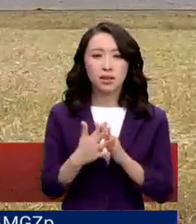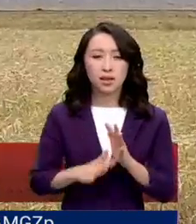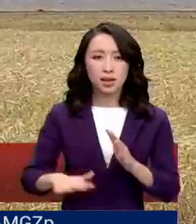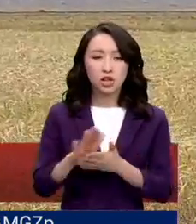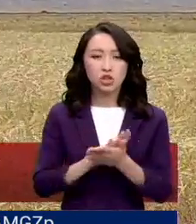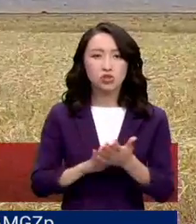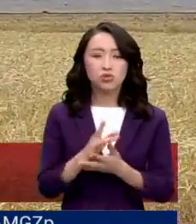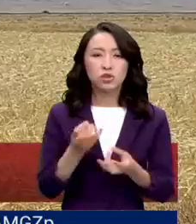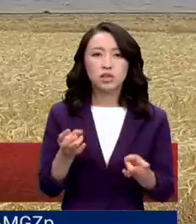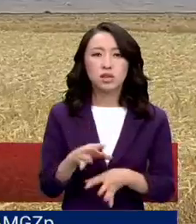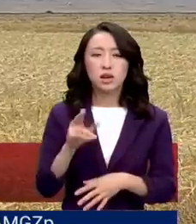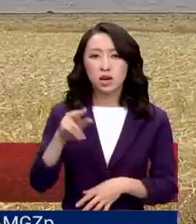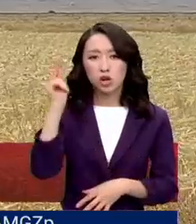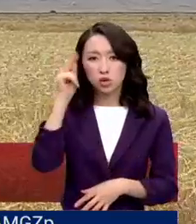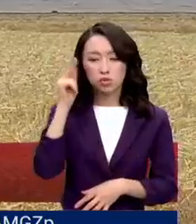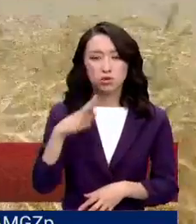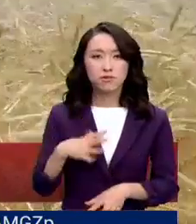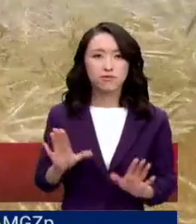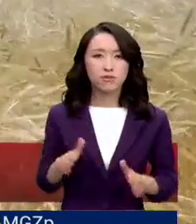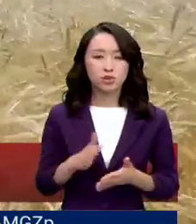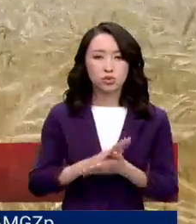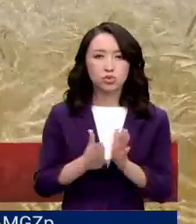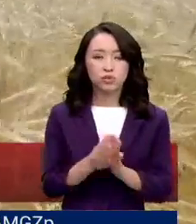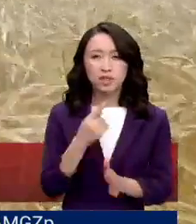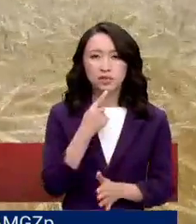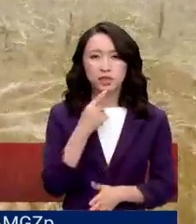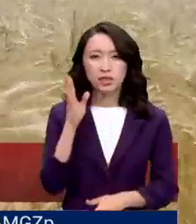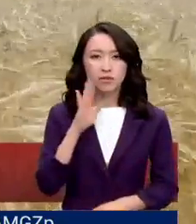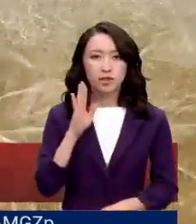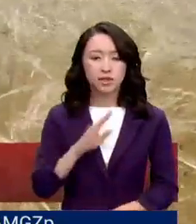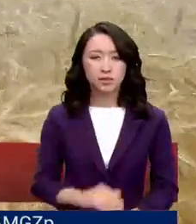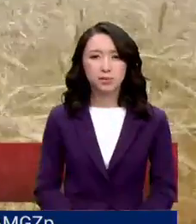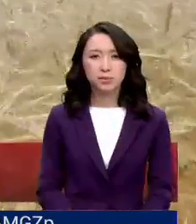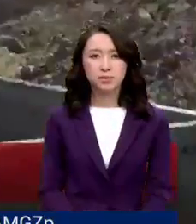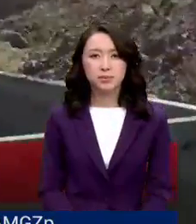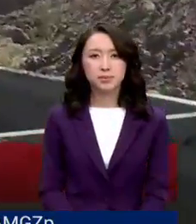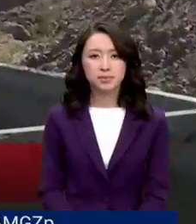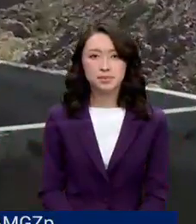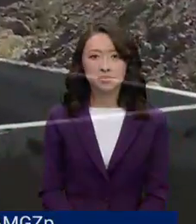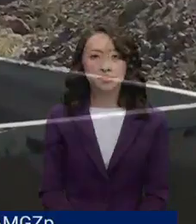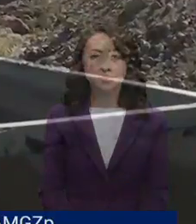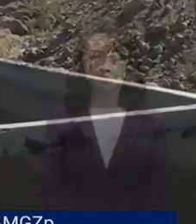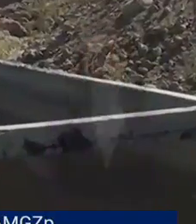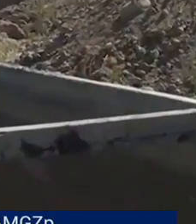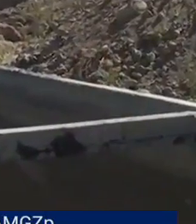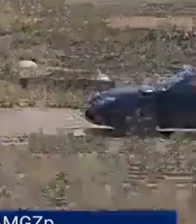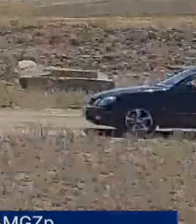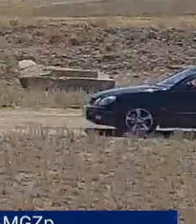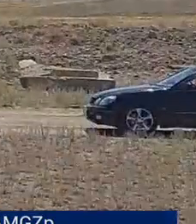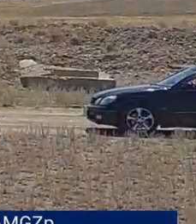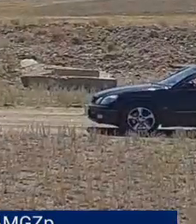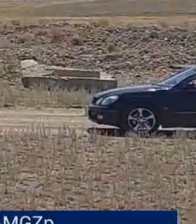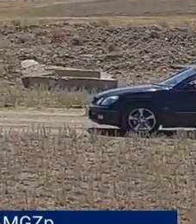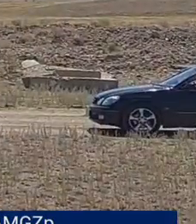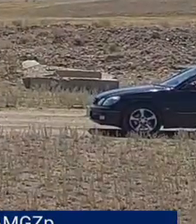не остается, как научиться выживать в условиях дефицита воды. Галина Трощева, Жанбулат Андабаев, телеканал «Атамекен